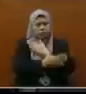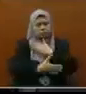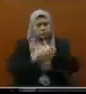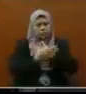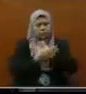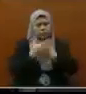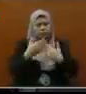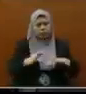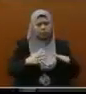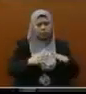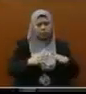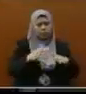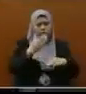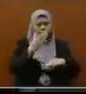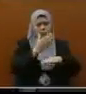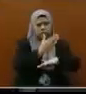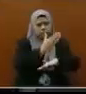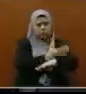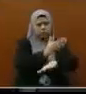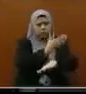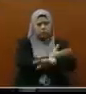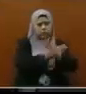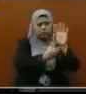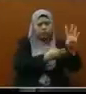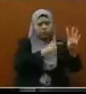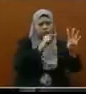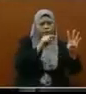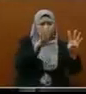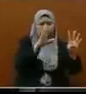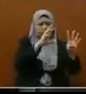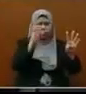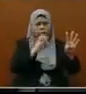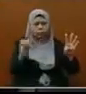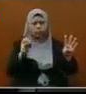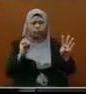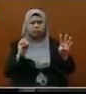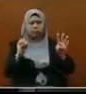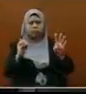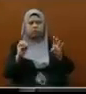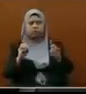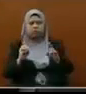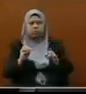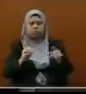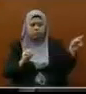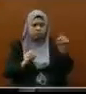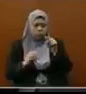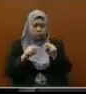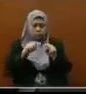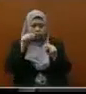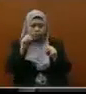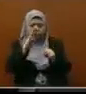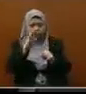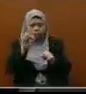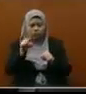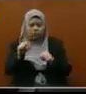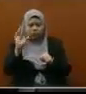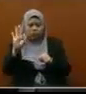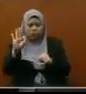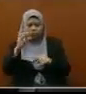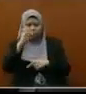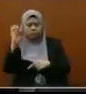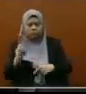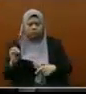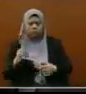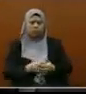pun meningkat daripada 4.5% kepada 4.9%. Ini sebenarnya menunjukkan bahawa betapa